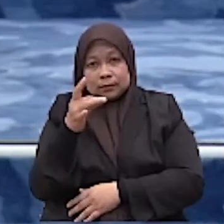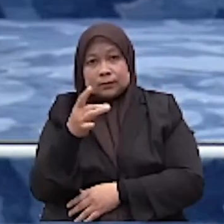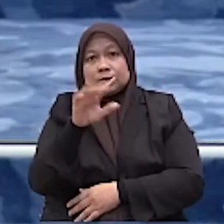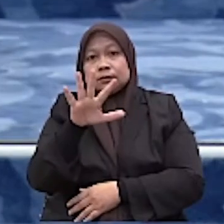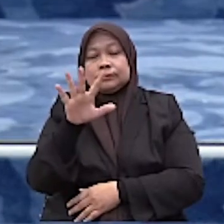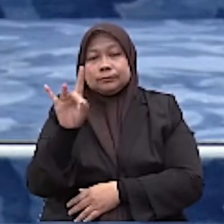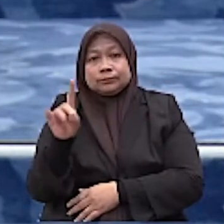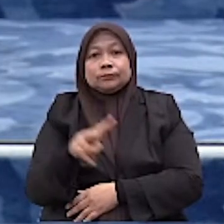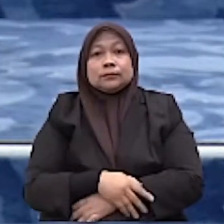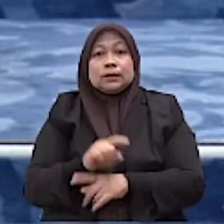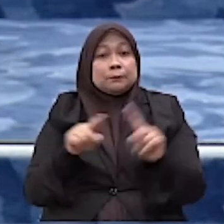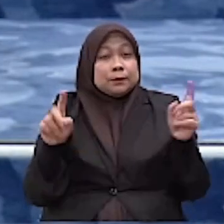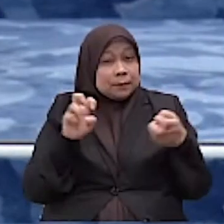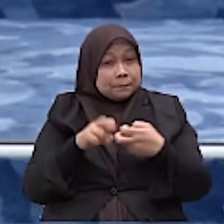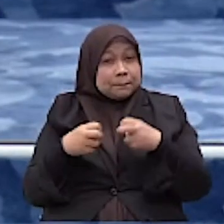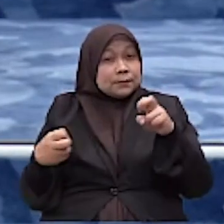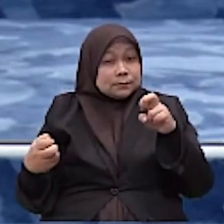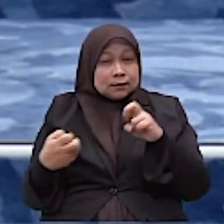Yang jadi masalahnya